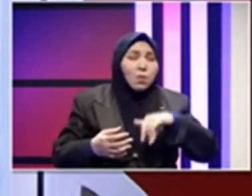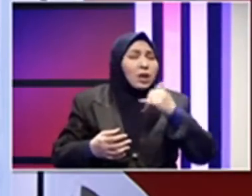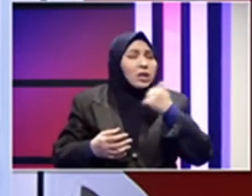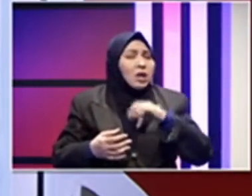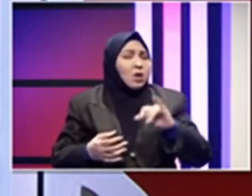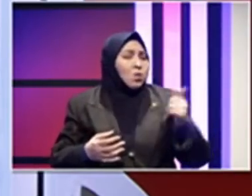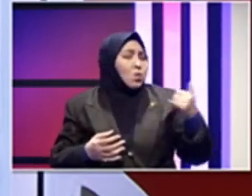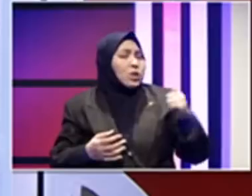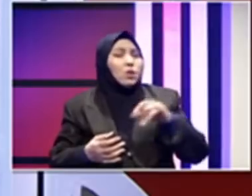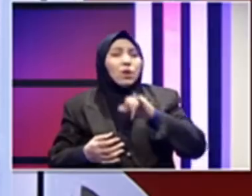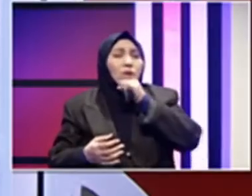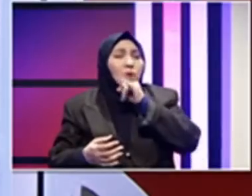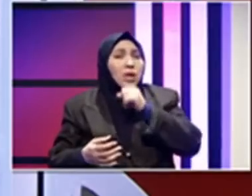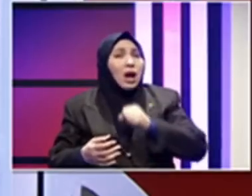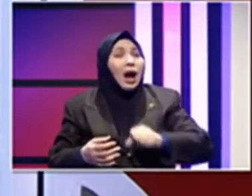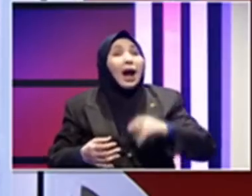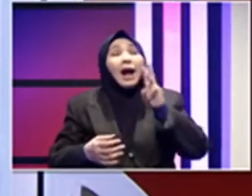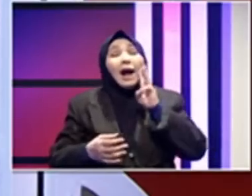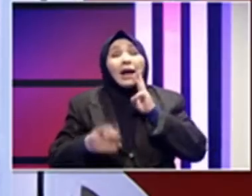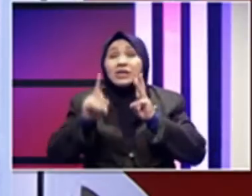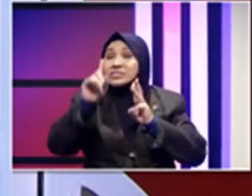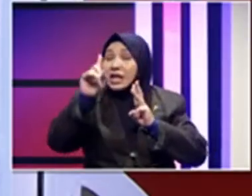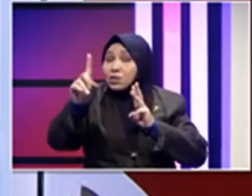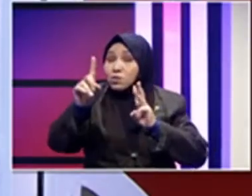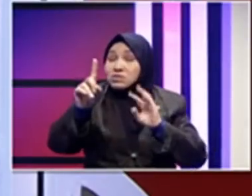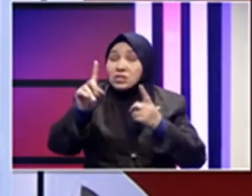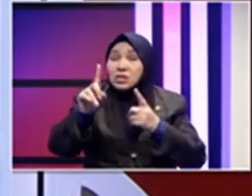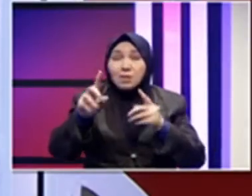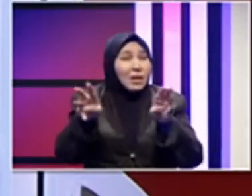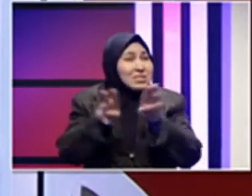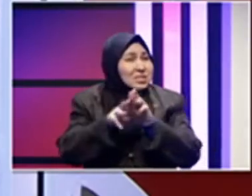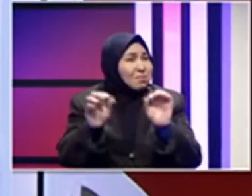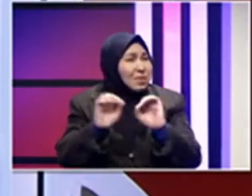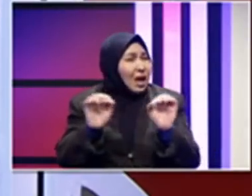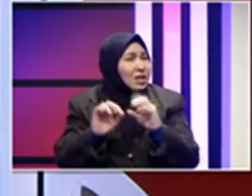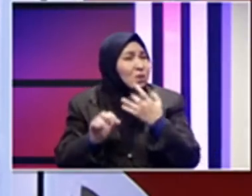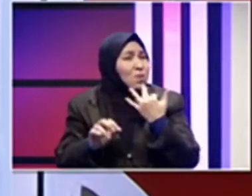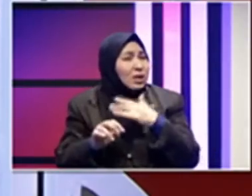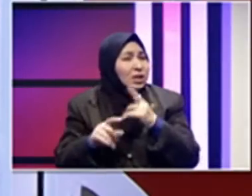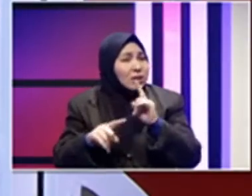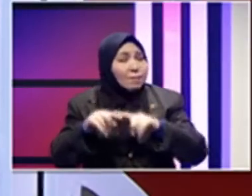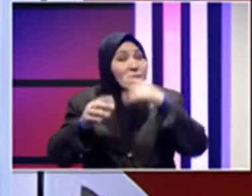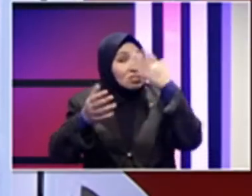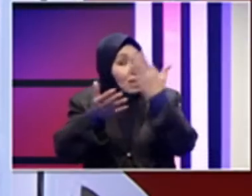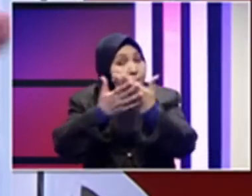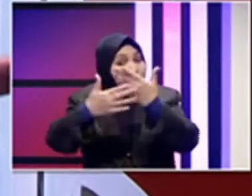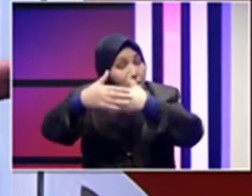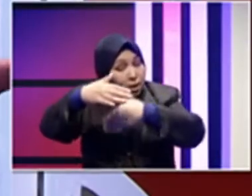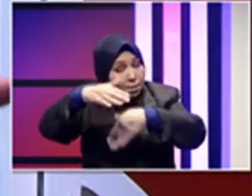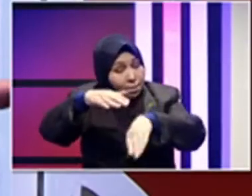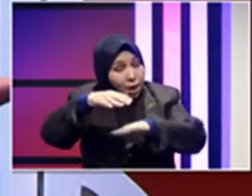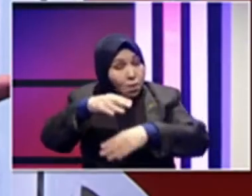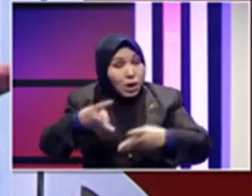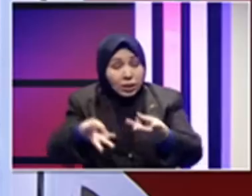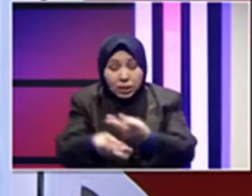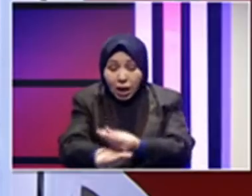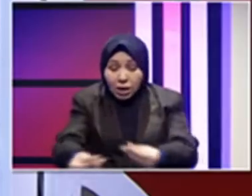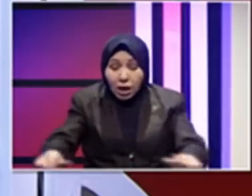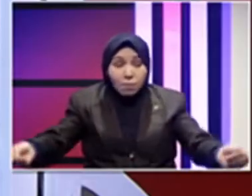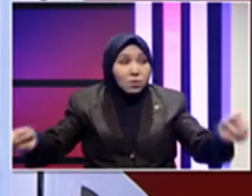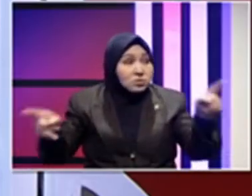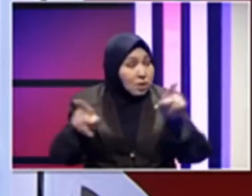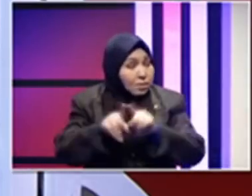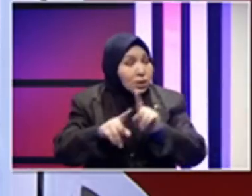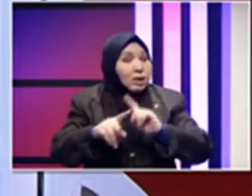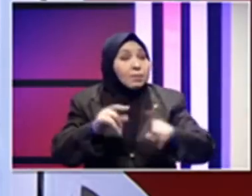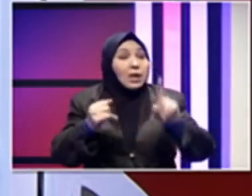Jadi air ni satu je. Tengok air tu macam tak ada warna. Betul, kan? Betul. Tapi bila sampai ke bawah, subhanallah, tanahnya pun sama je. Tapi